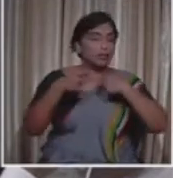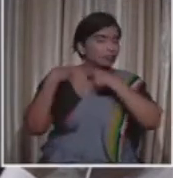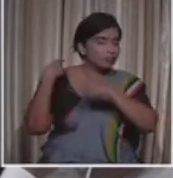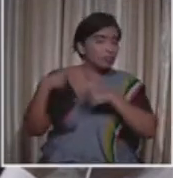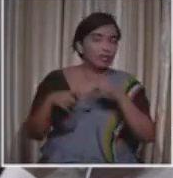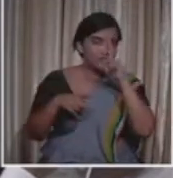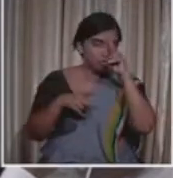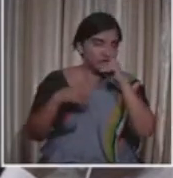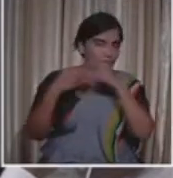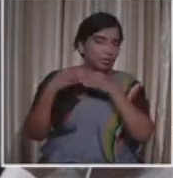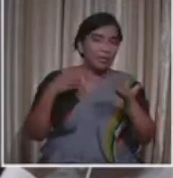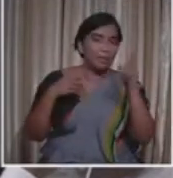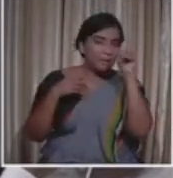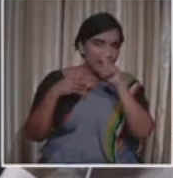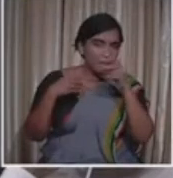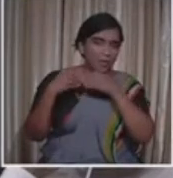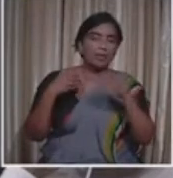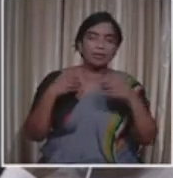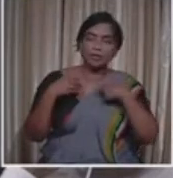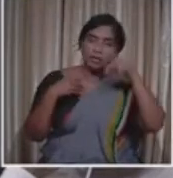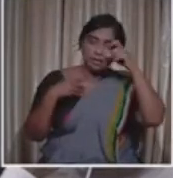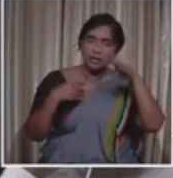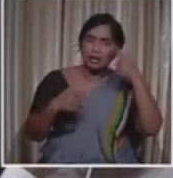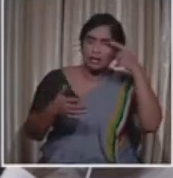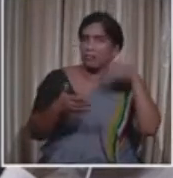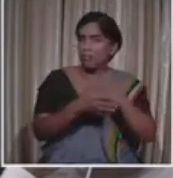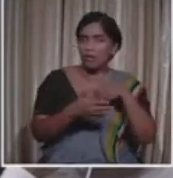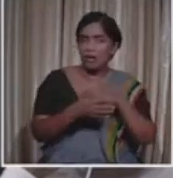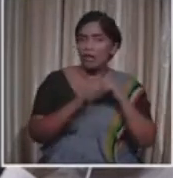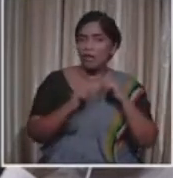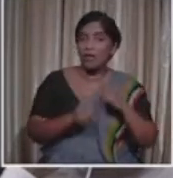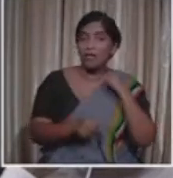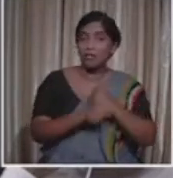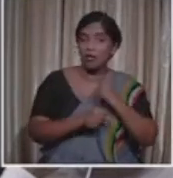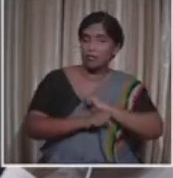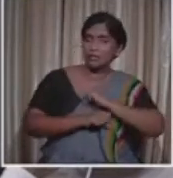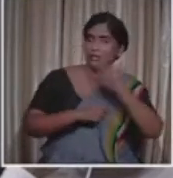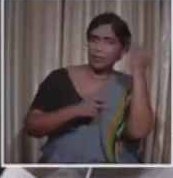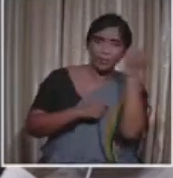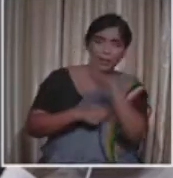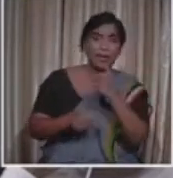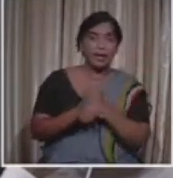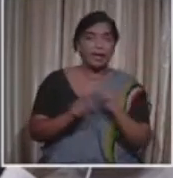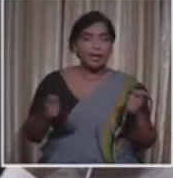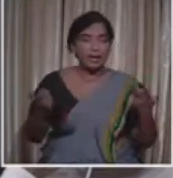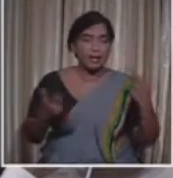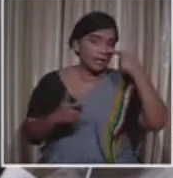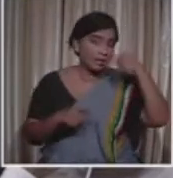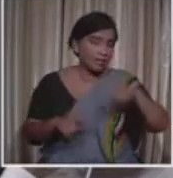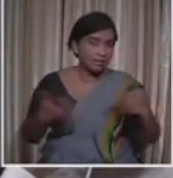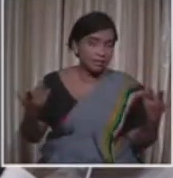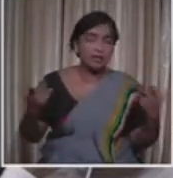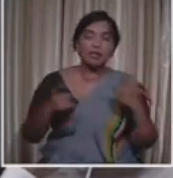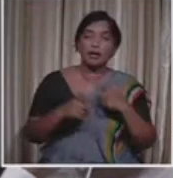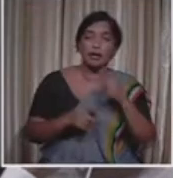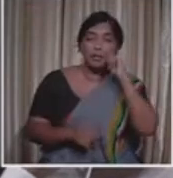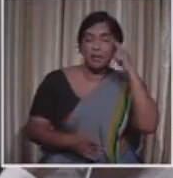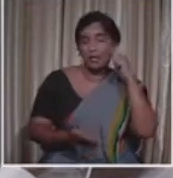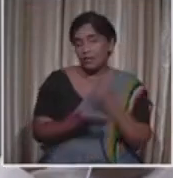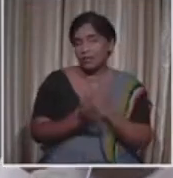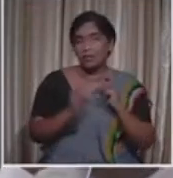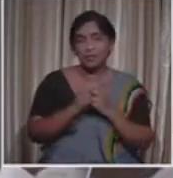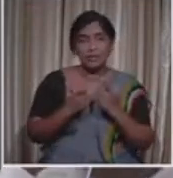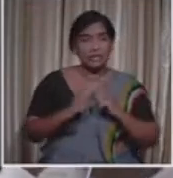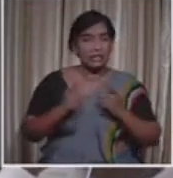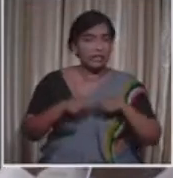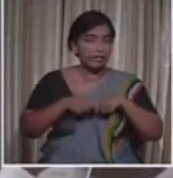සති කීපය තිස්සේ මාසෙ තිස්සේ අපි දකින වේදනාව මොකද? දෙක පැත්තක් ආණ්ඩු විරෝධය. ගෑස් නැහැ, තෙල් නැහැ. මිනිසුන්ට අපහසුකම් ඇති වෙලා ජීවන